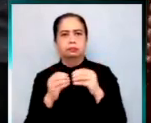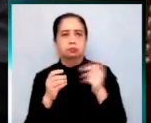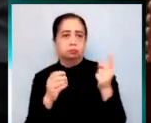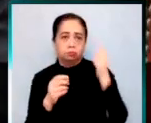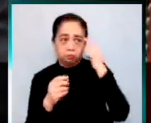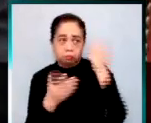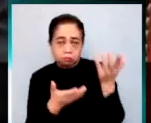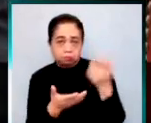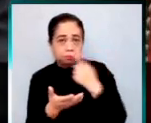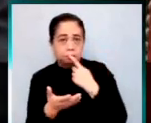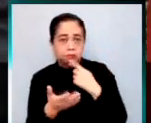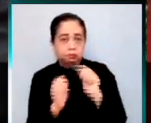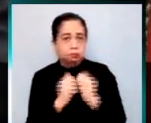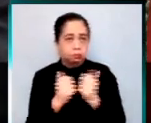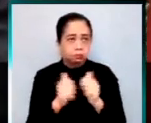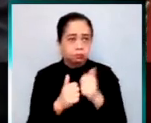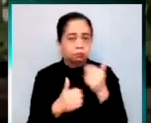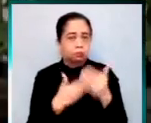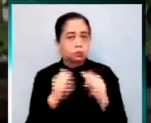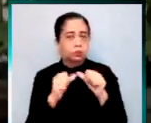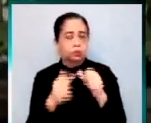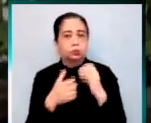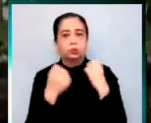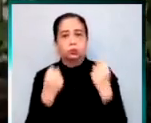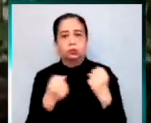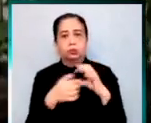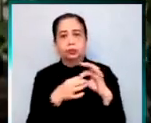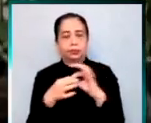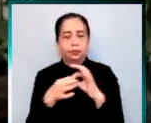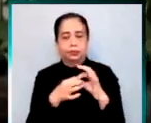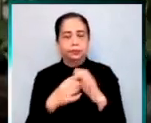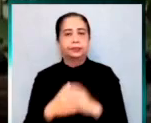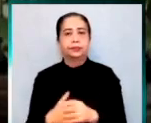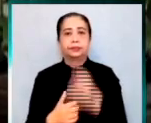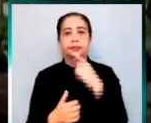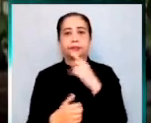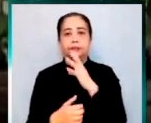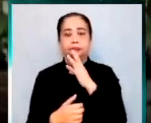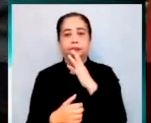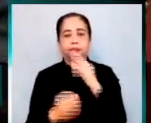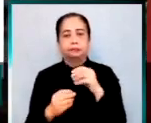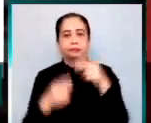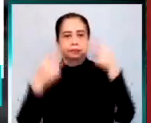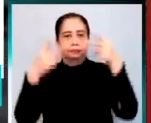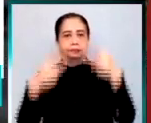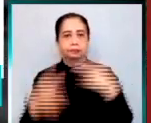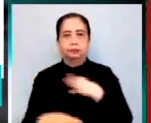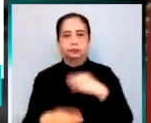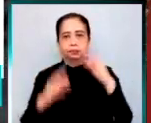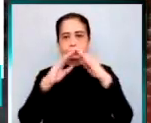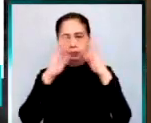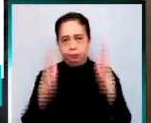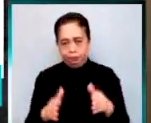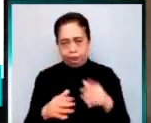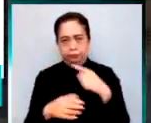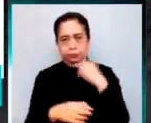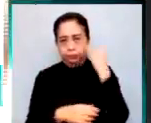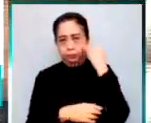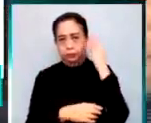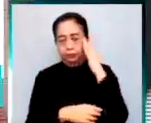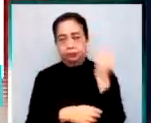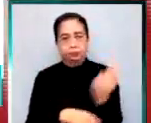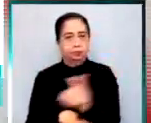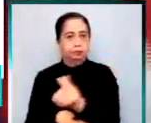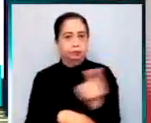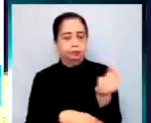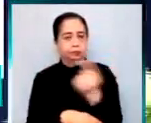how we can continue to strengthen this relationship. Ayon sa statement na inilabas sa website ng White House, ibinit ni Biden sa kanilang pag-uusap ni Marcos